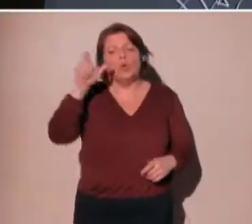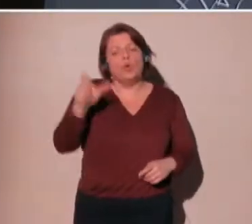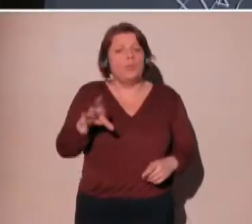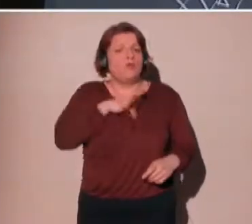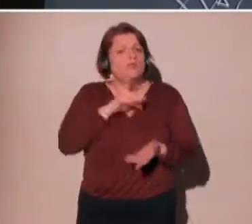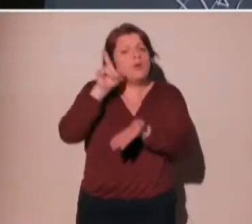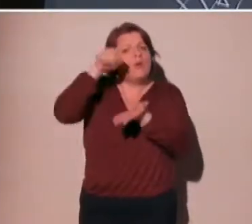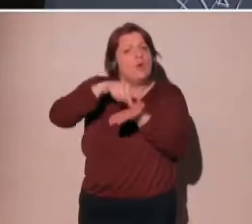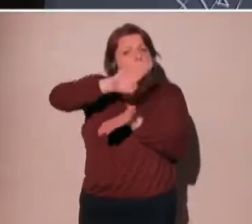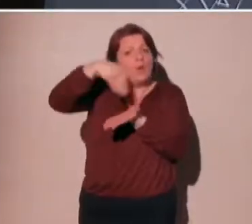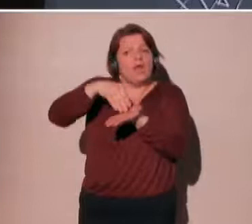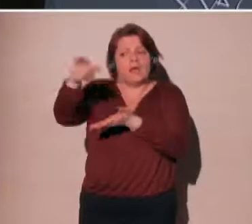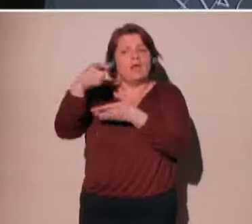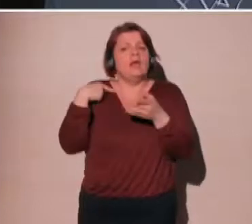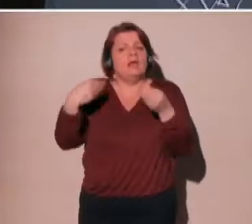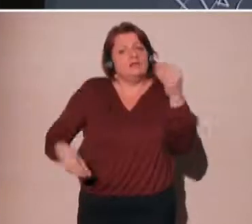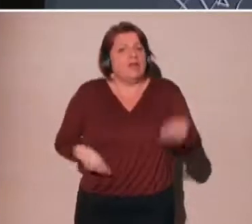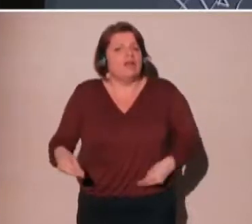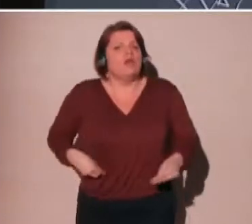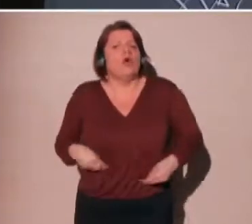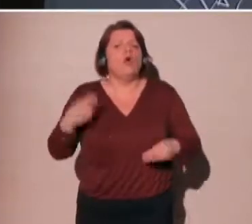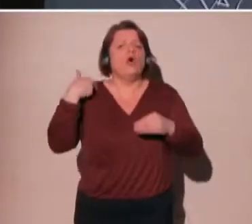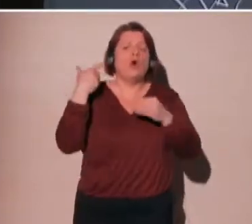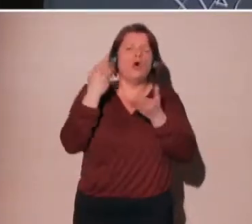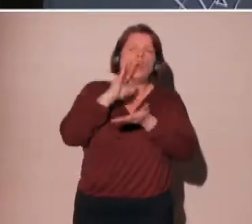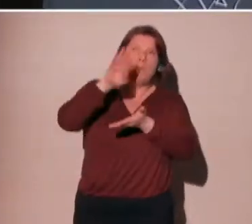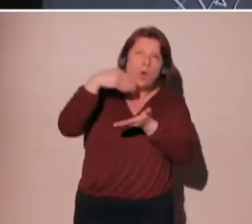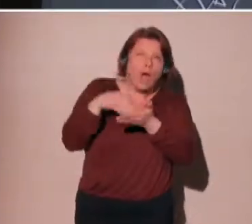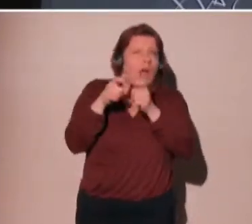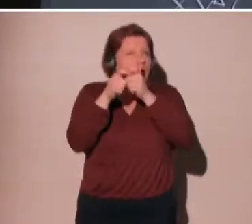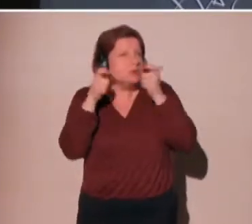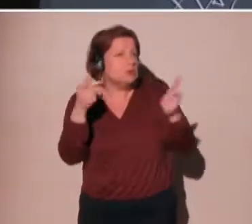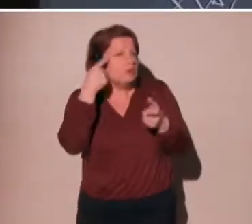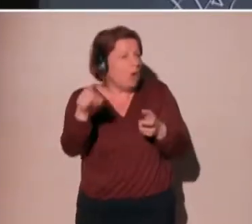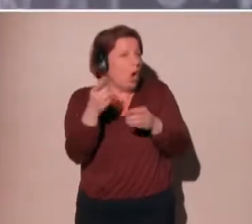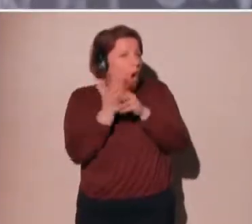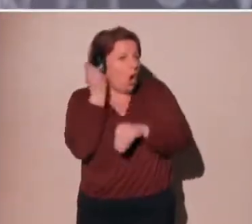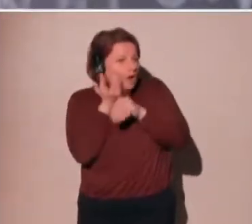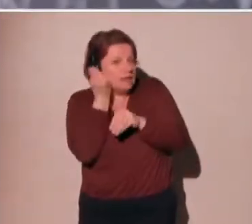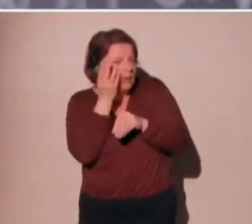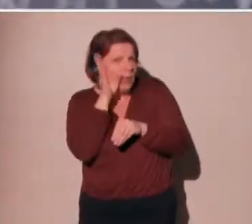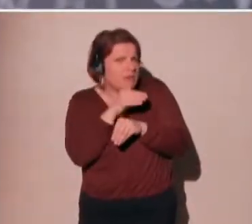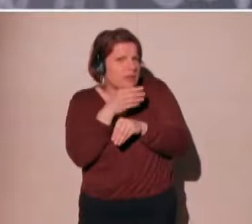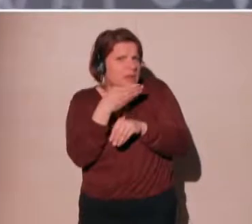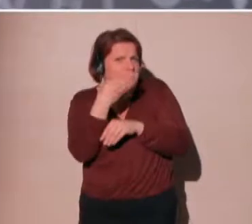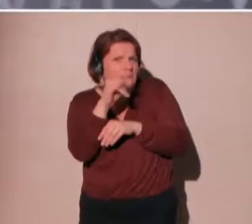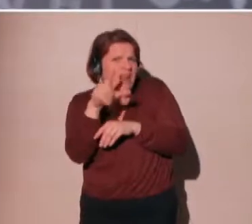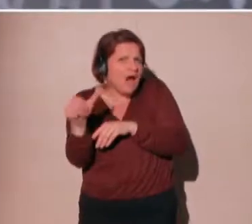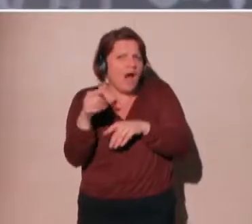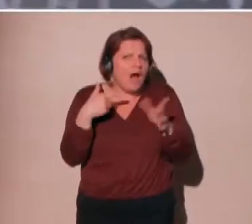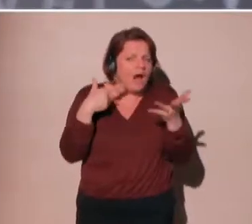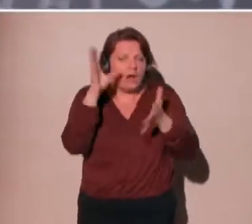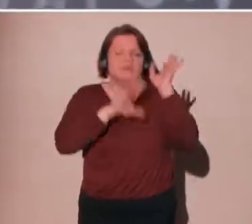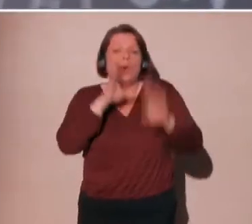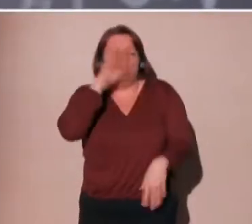directeur du Montréal Institute for Learning, ça y est, j'ai oublié ce que ça veut dire, Mila, bon, qui ne pouvait pas être